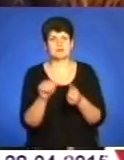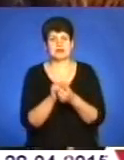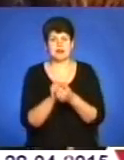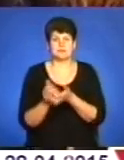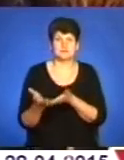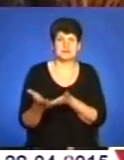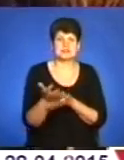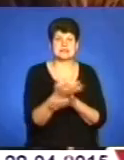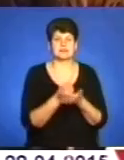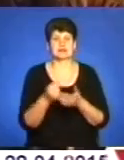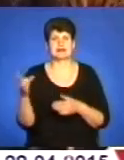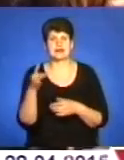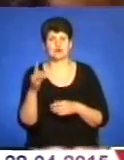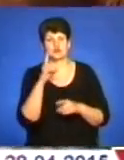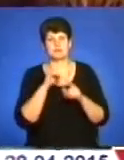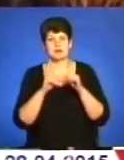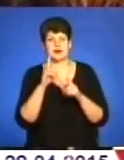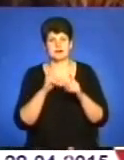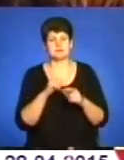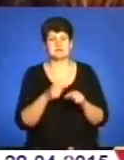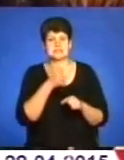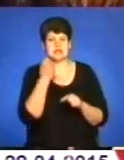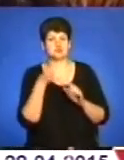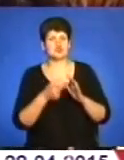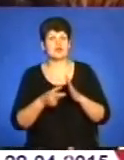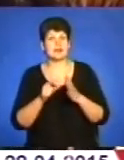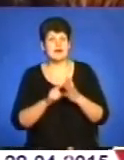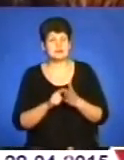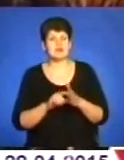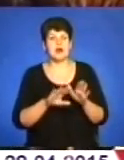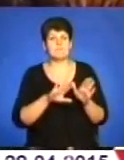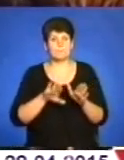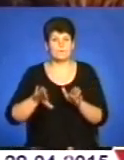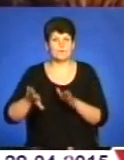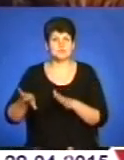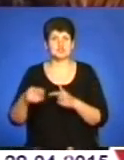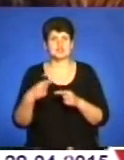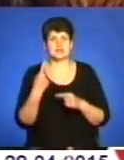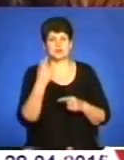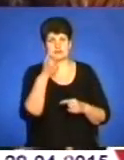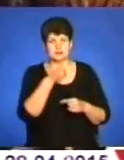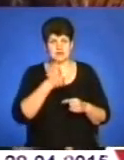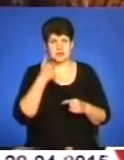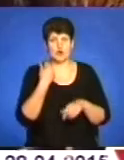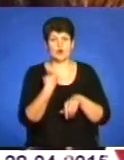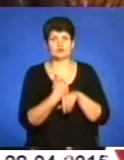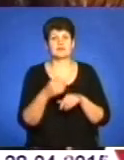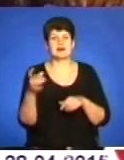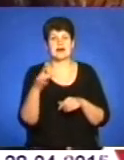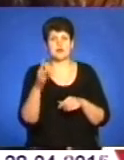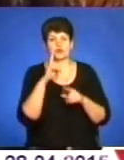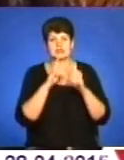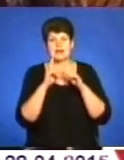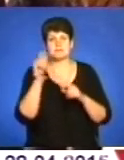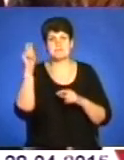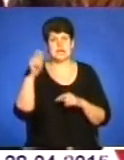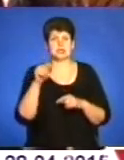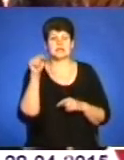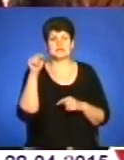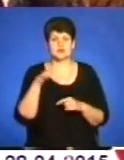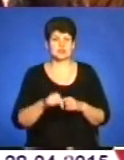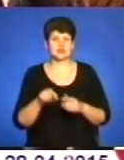зібрані районними радами старшокласників, і сьогодні, власне, через рік голови районних рад старшокласників приїхали сюди,